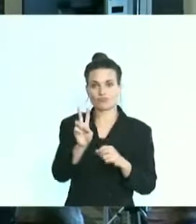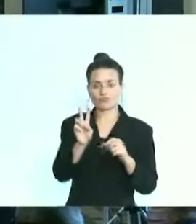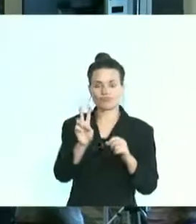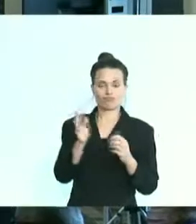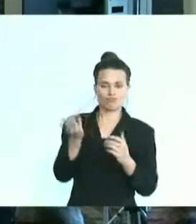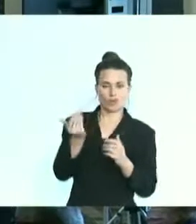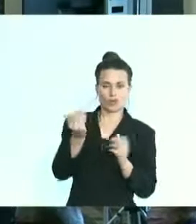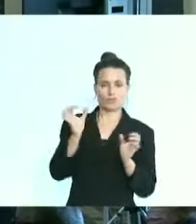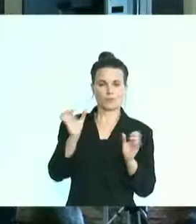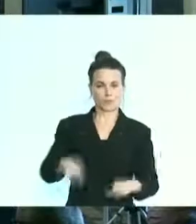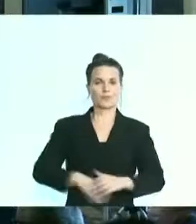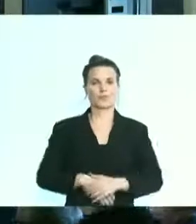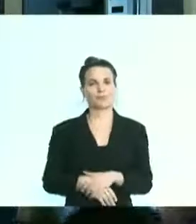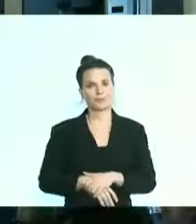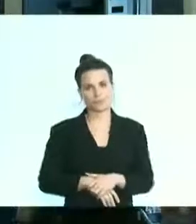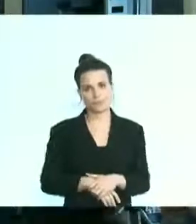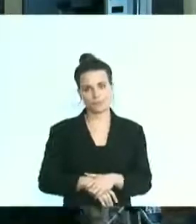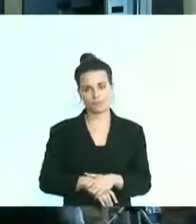Venez.